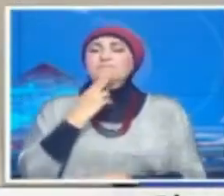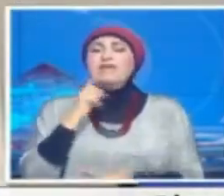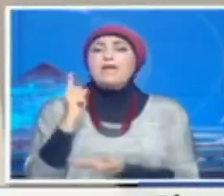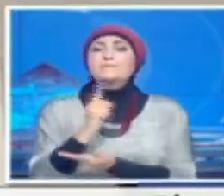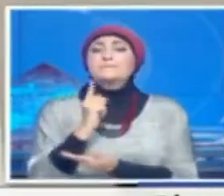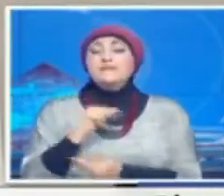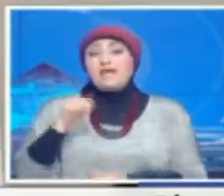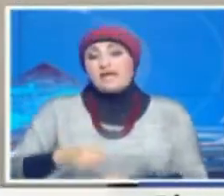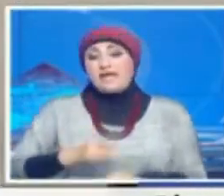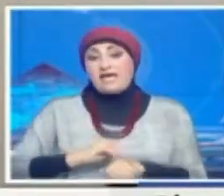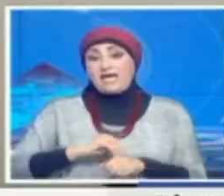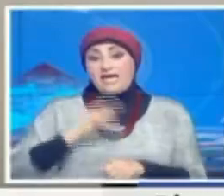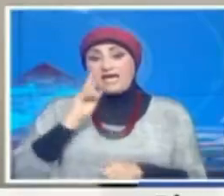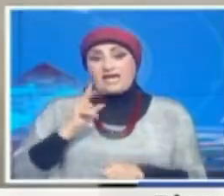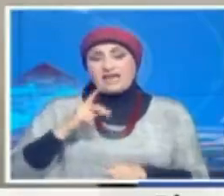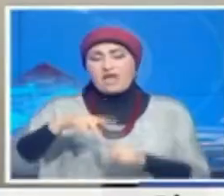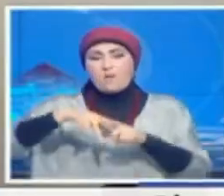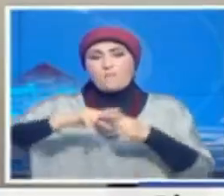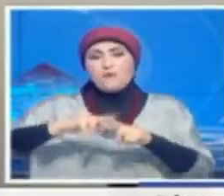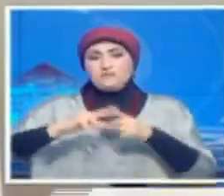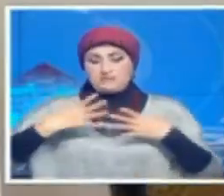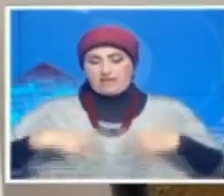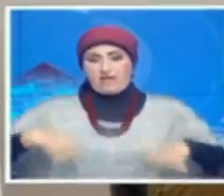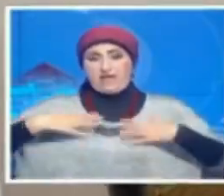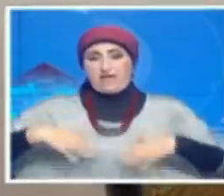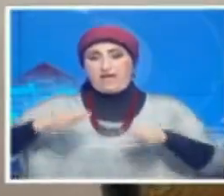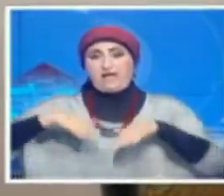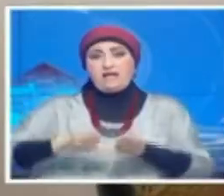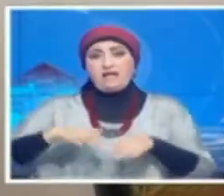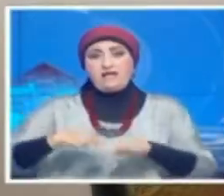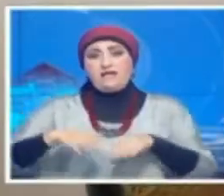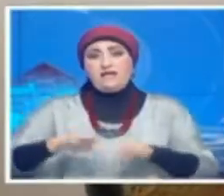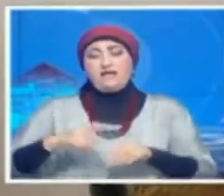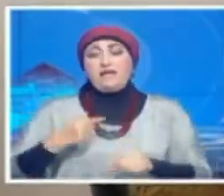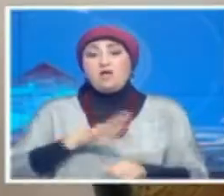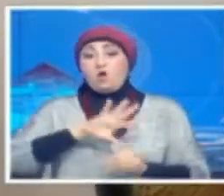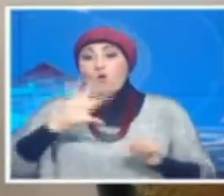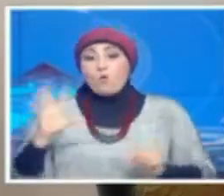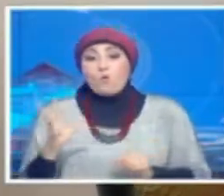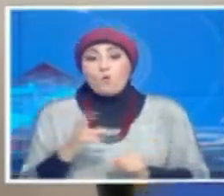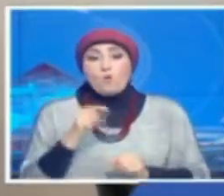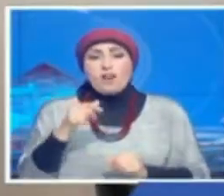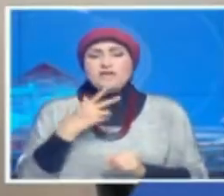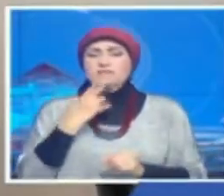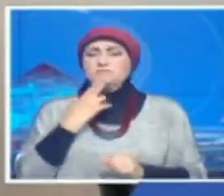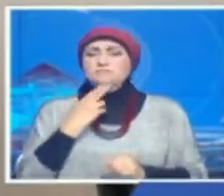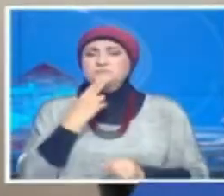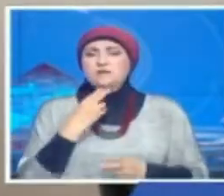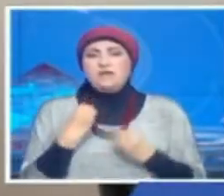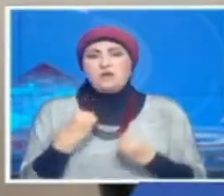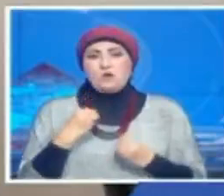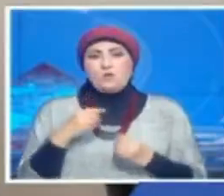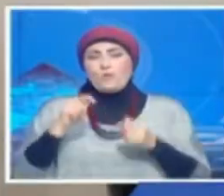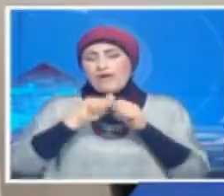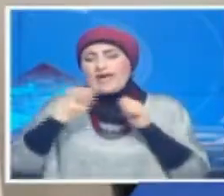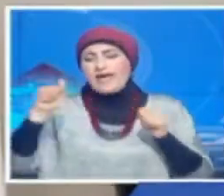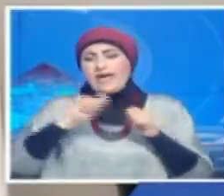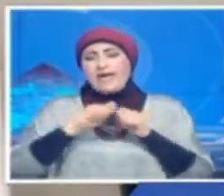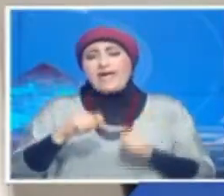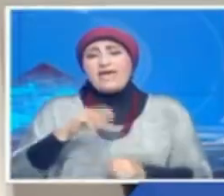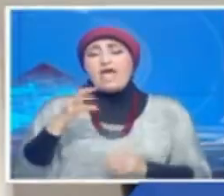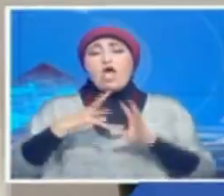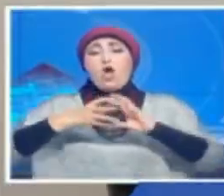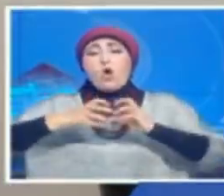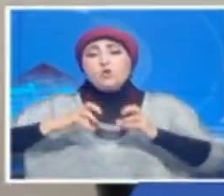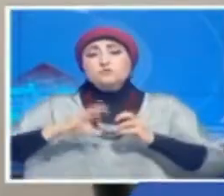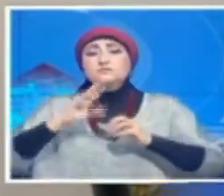الملابس يعني اخذنا خامات، هنستخدم كل الخامات اللي هي صديقة للبيئة زي الكتان 100% والقطن